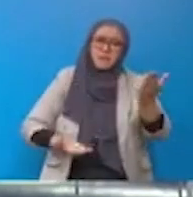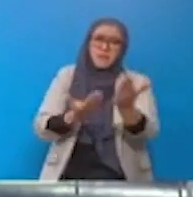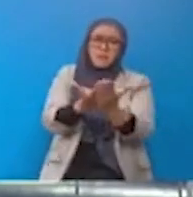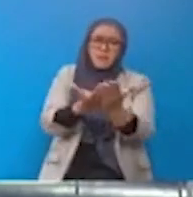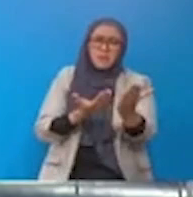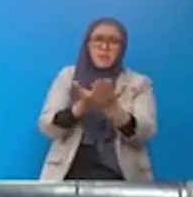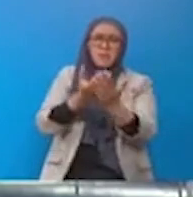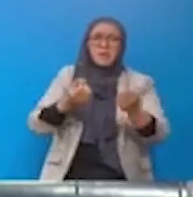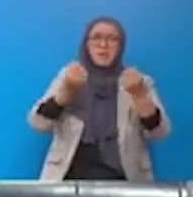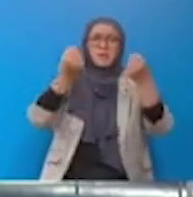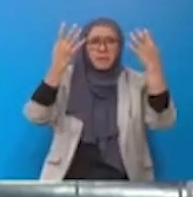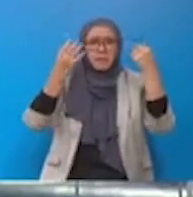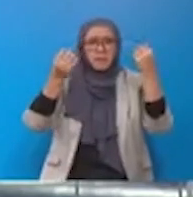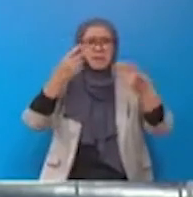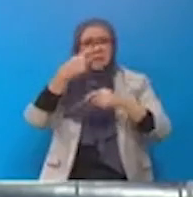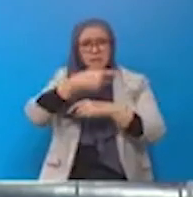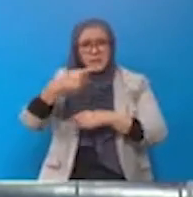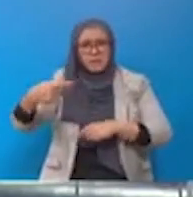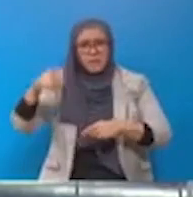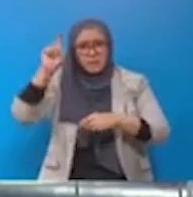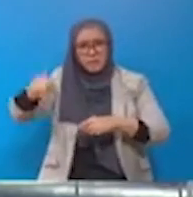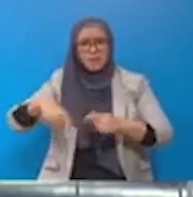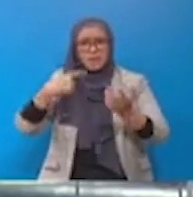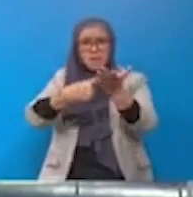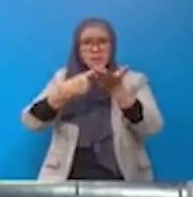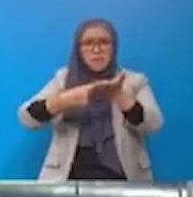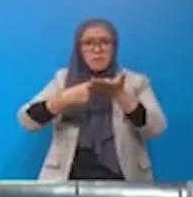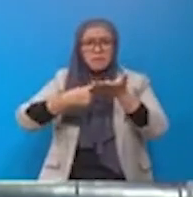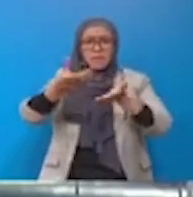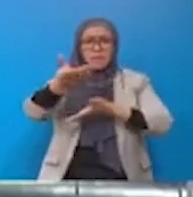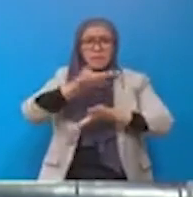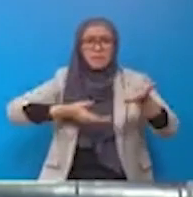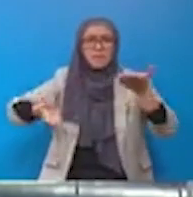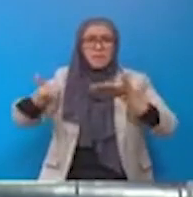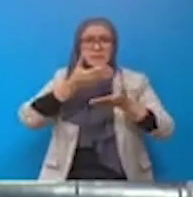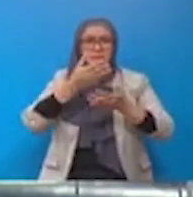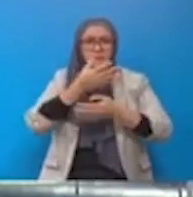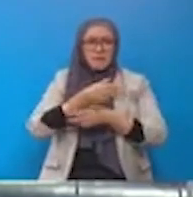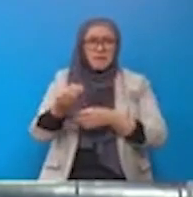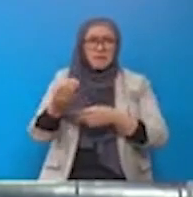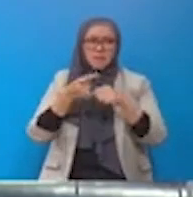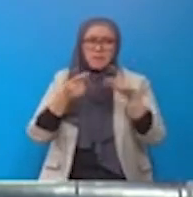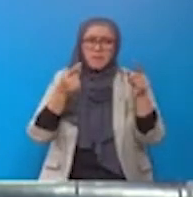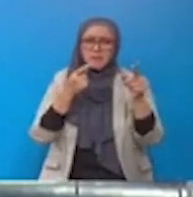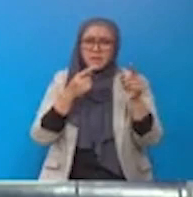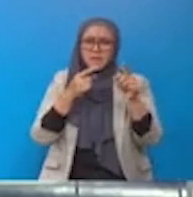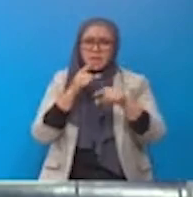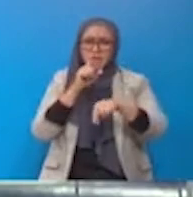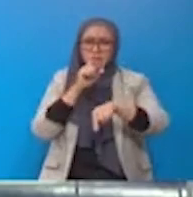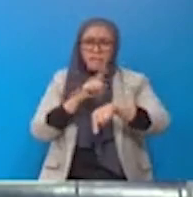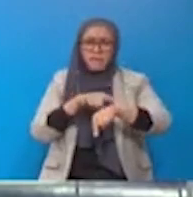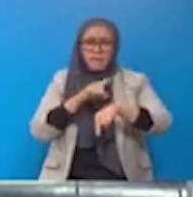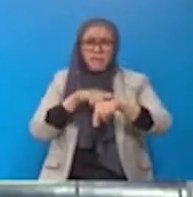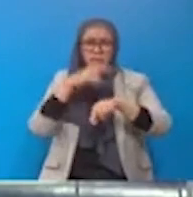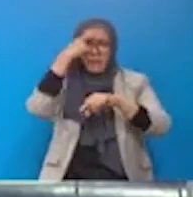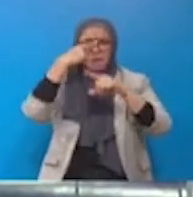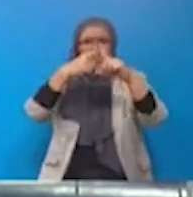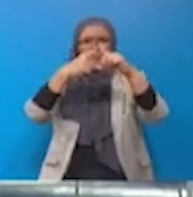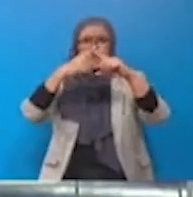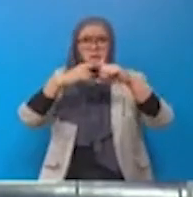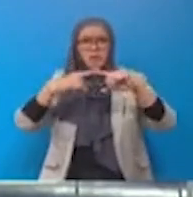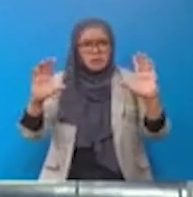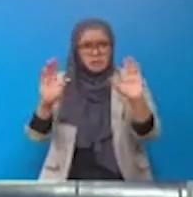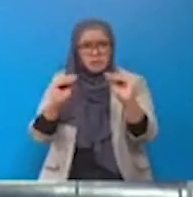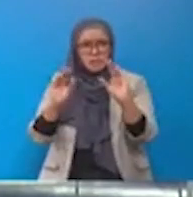banyak perkara yang perlu di dibahas kan dana kalau kita pendekkan mousse Aa untuk dewan sidang